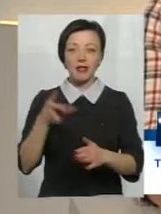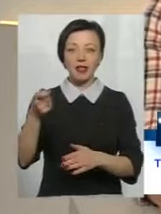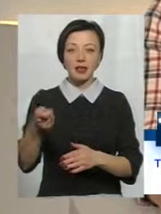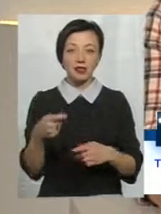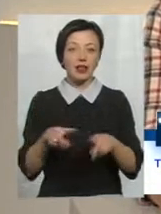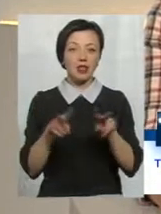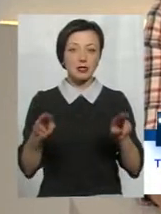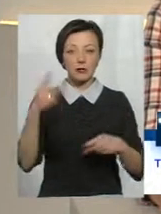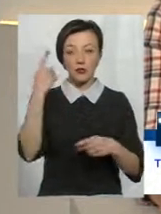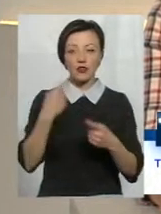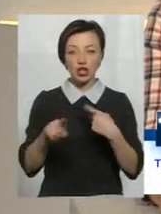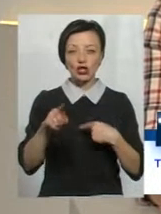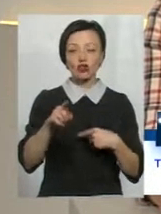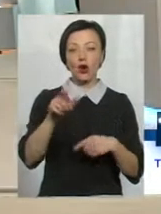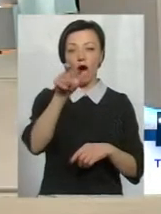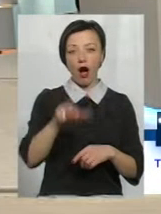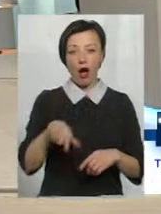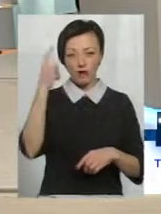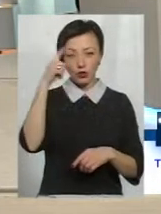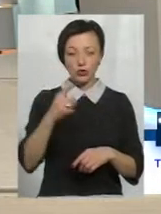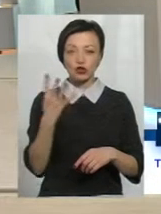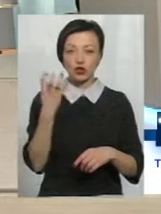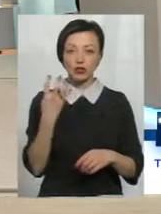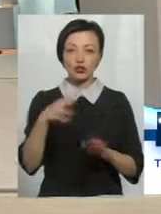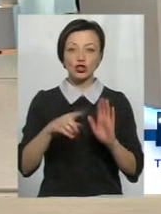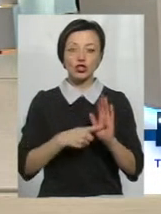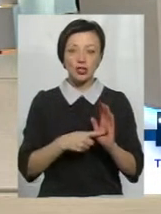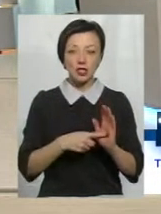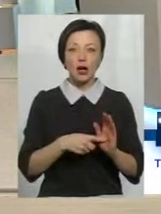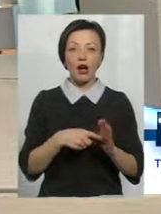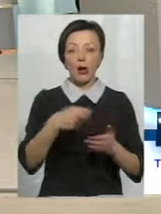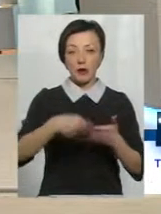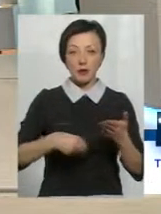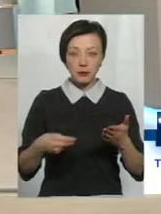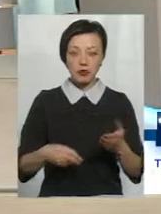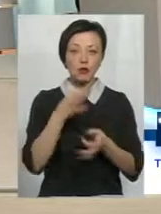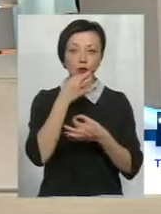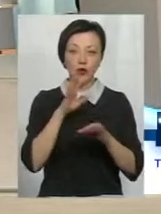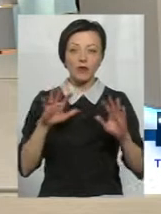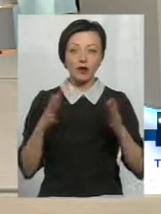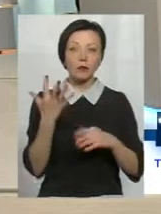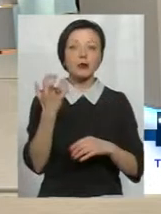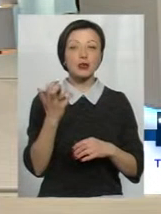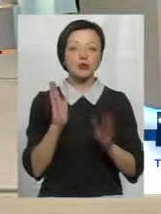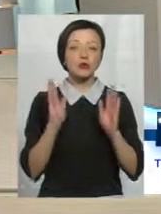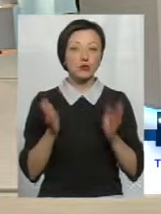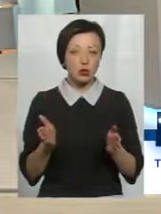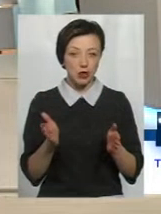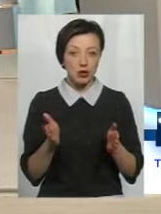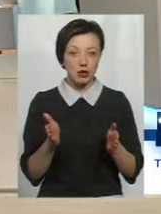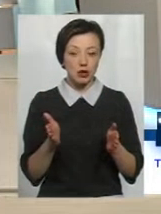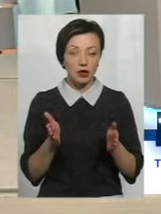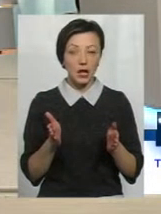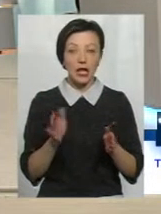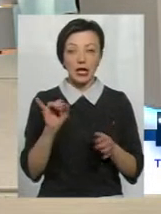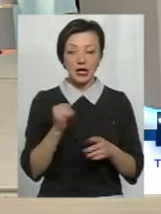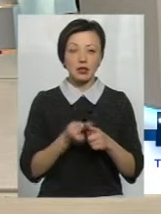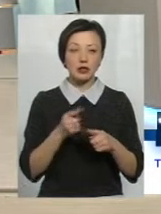автора. І на сьогодні вона вже набрала 446 голосів, тобто вона в будь-якому випадку своїх 500 не бере. І